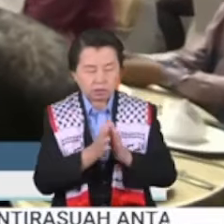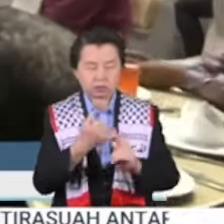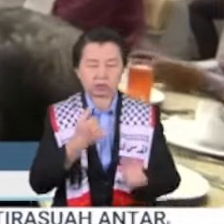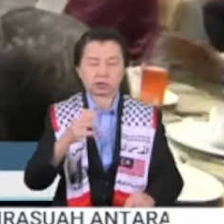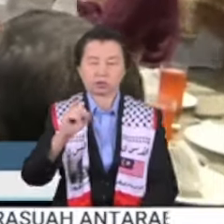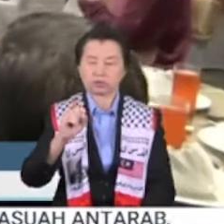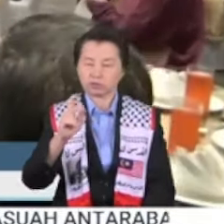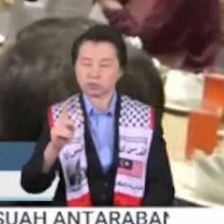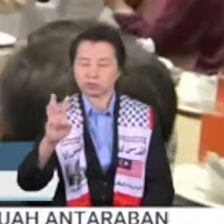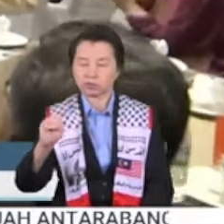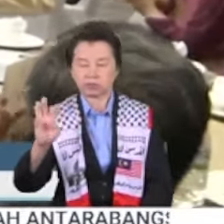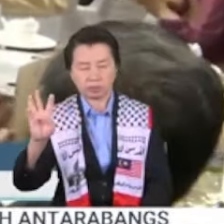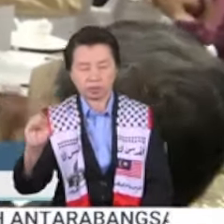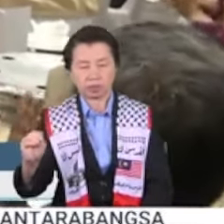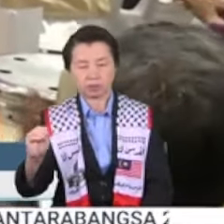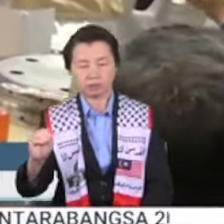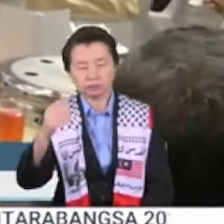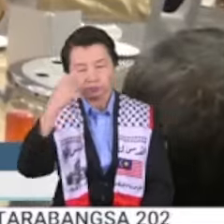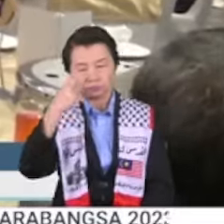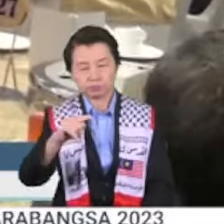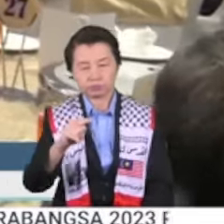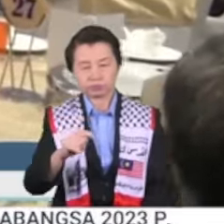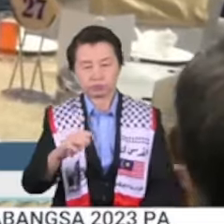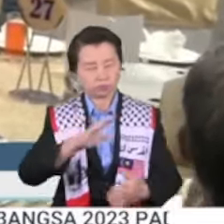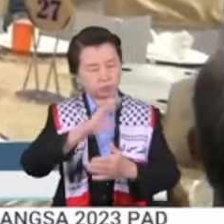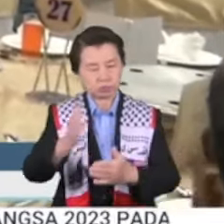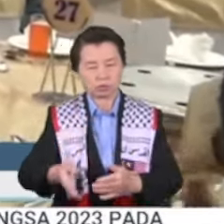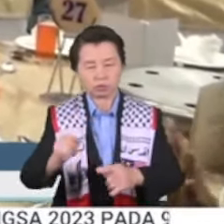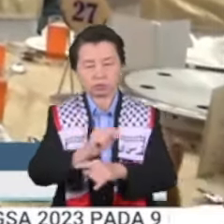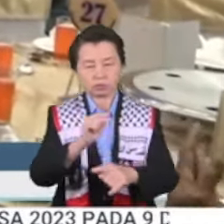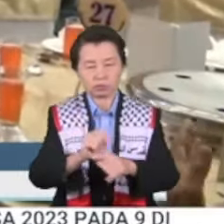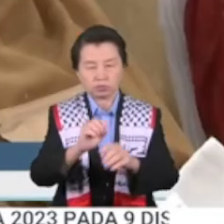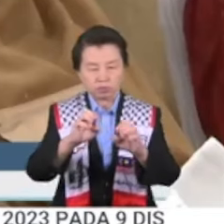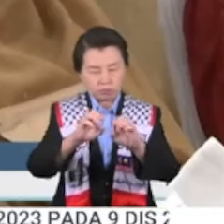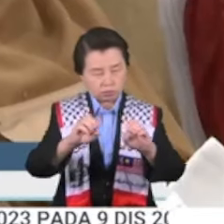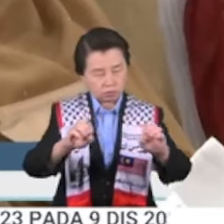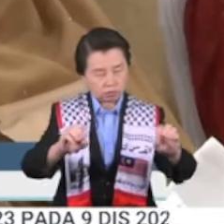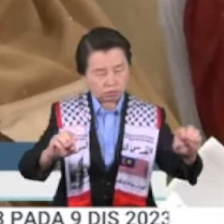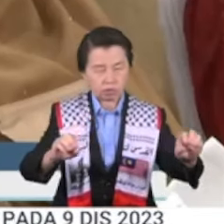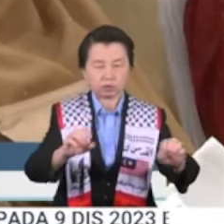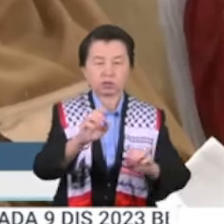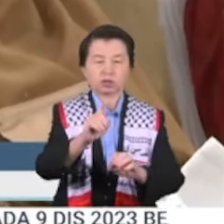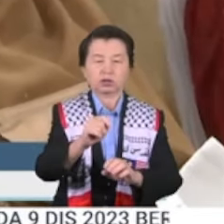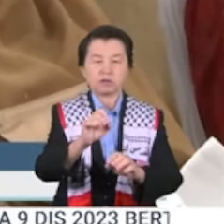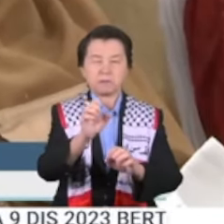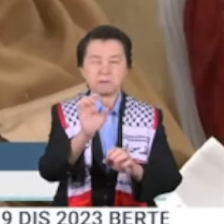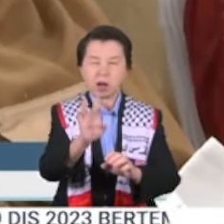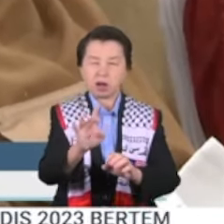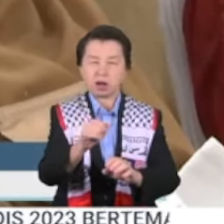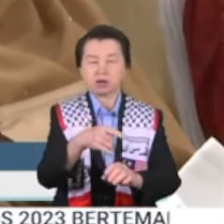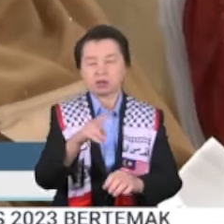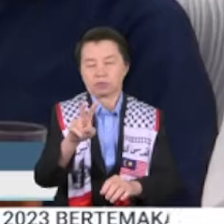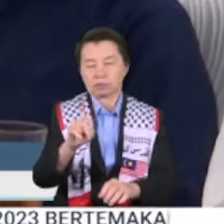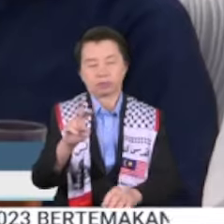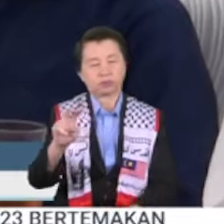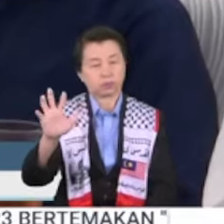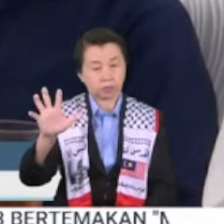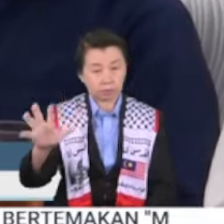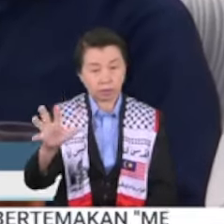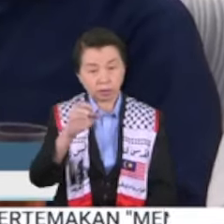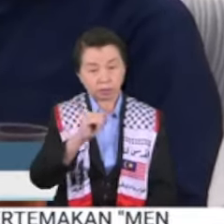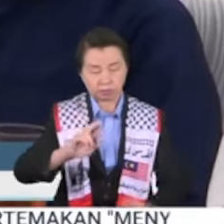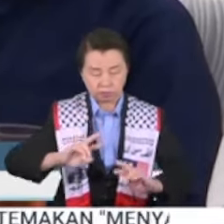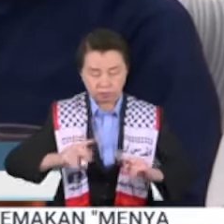Multimedia Malaysia SKMM untuk menamatkan penggunaan kabel tembaga menjelang tahun 2025